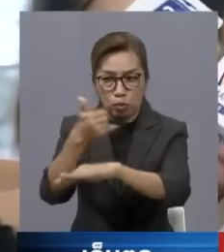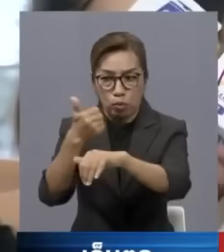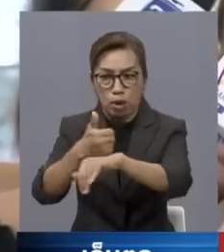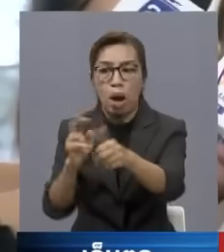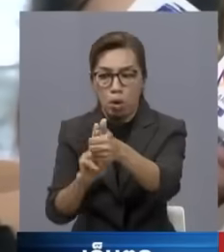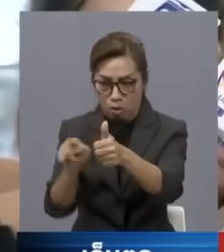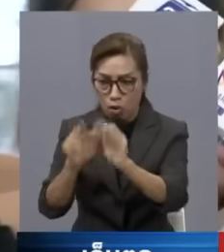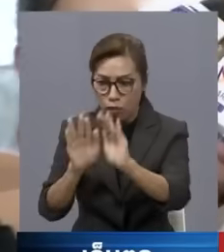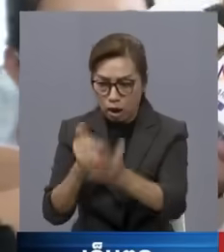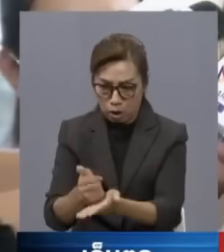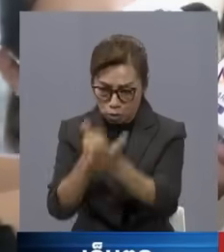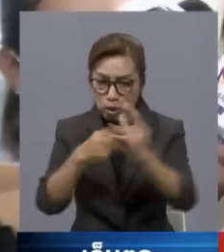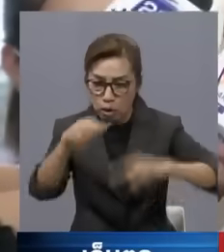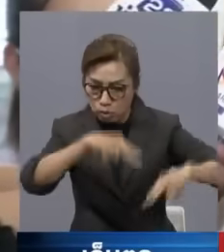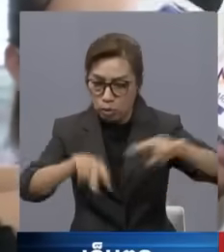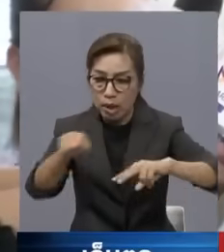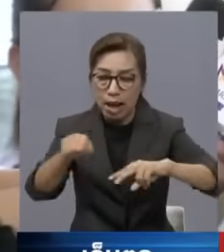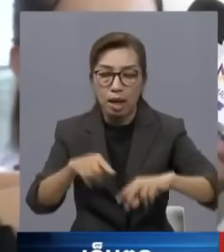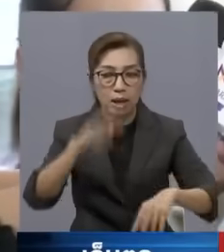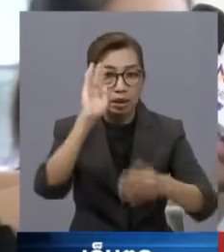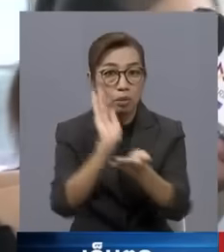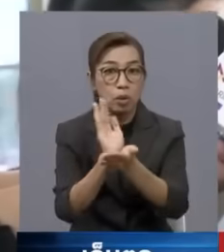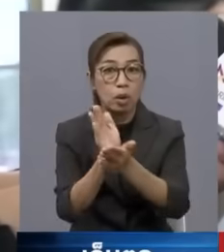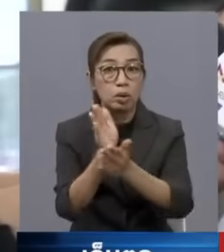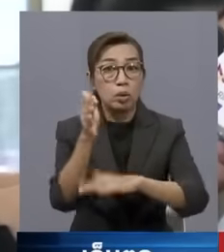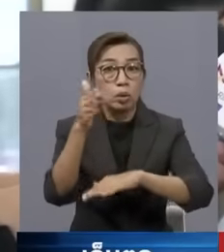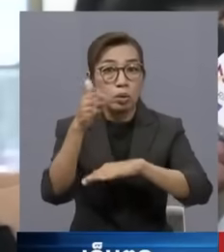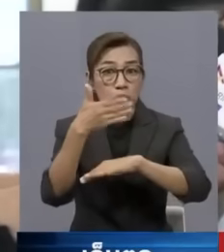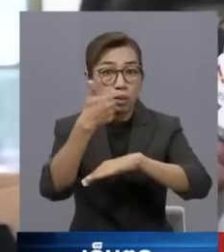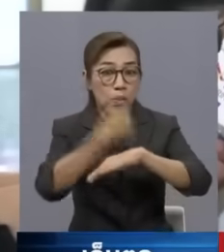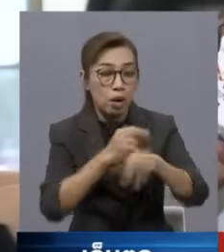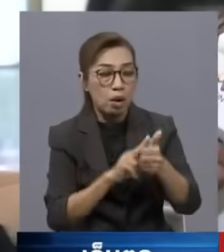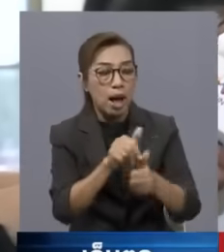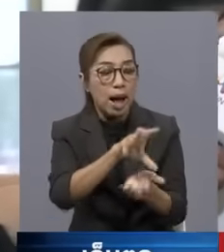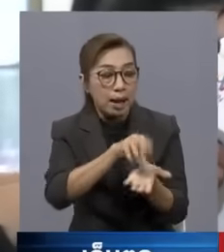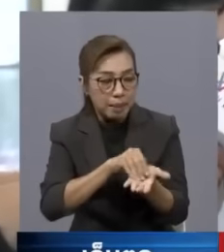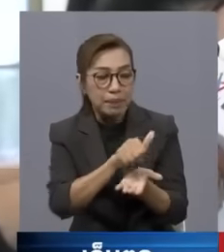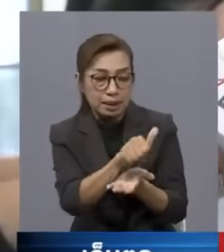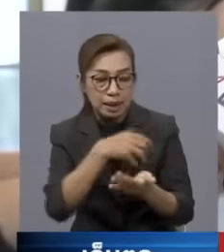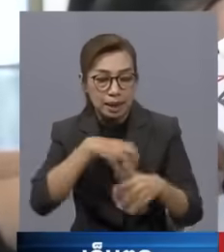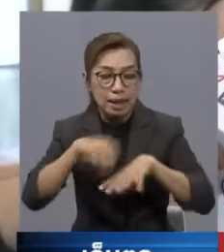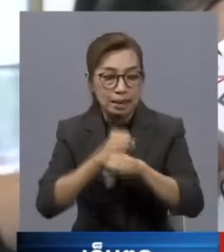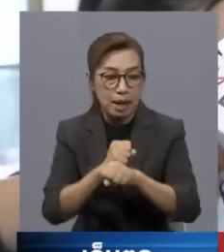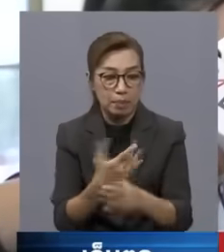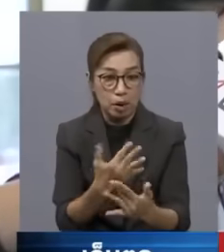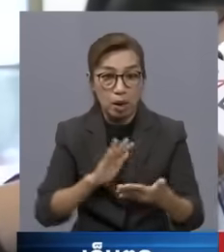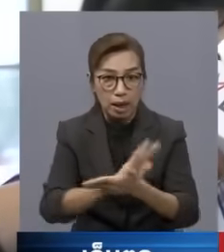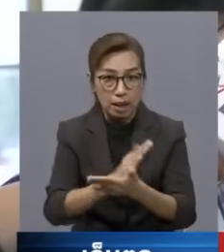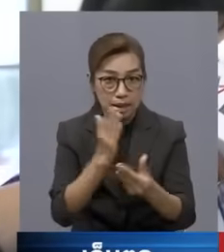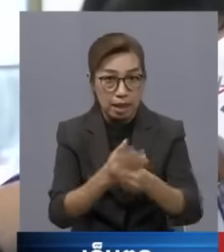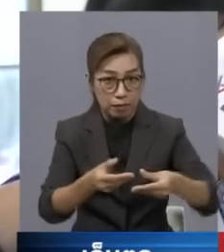พลตำรวจเอกสุรเชษฐ์เองก็รับเรื่องเอาไว้นะครับบอกว่าจะดำเนินการทั้งหมดโดยหลังเอกสาร